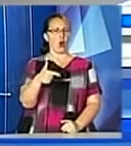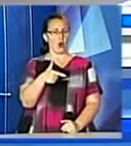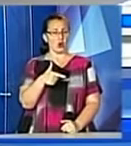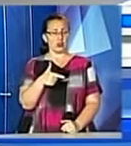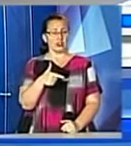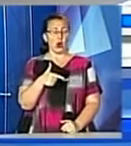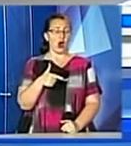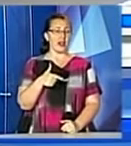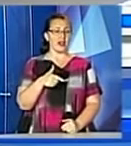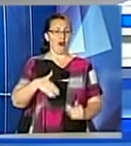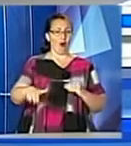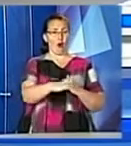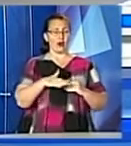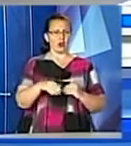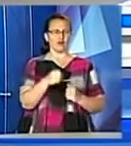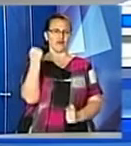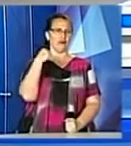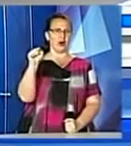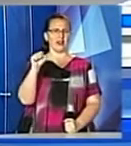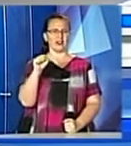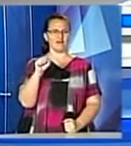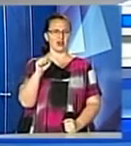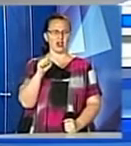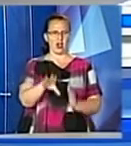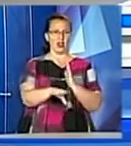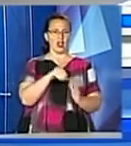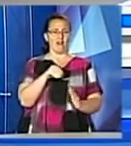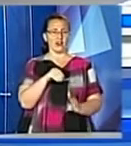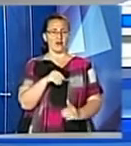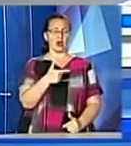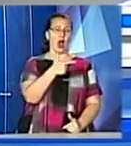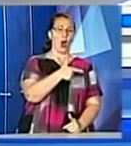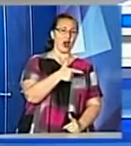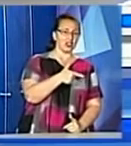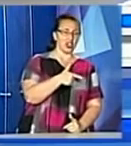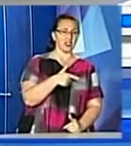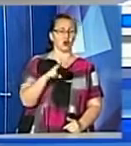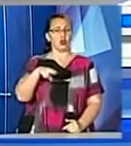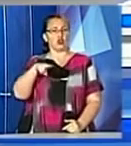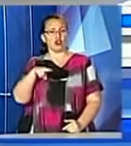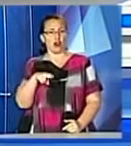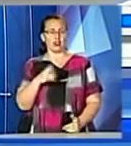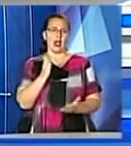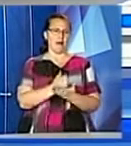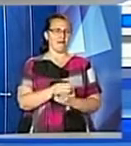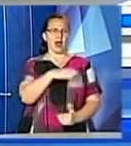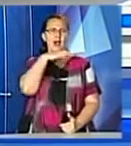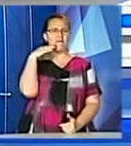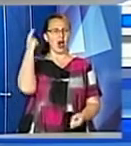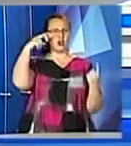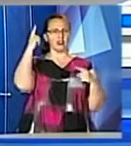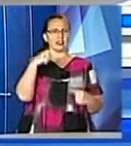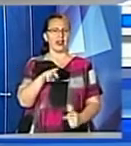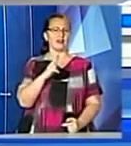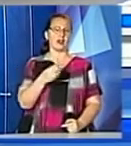Він переміг на виборах у селах Галичани та Дроздовичі, які об'єднані в єдину сільську раду. І вже має багато ідей, як